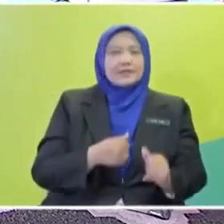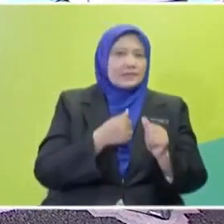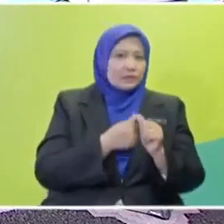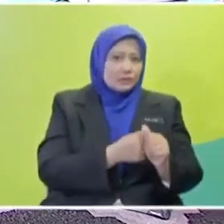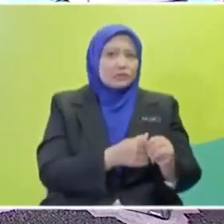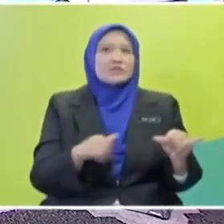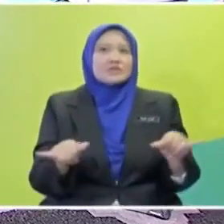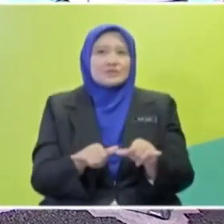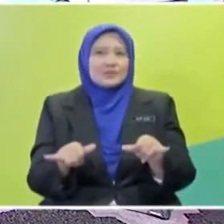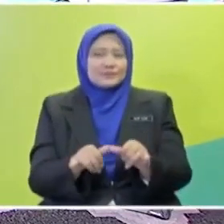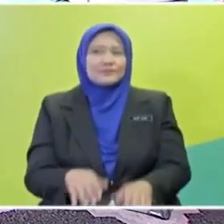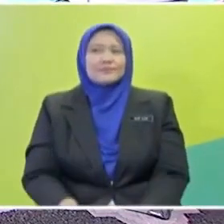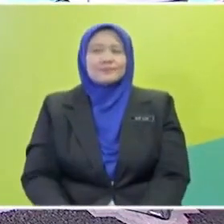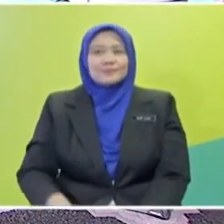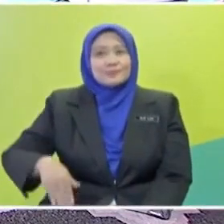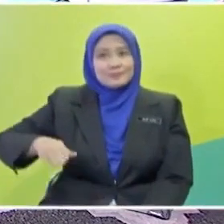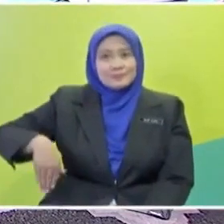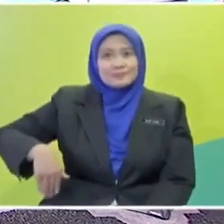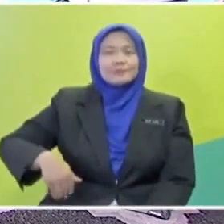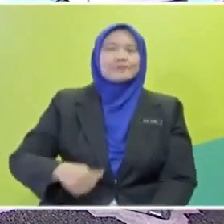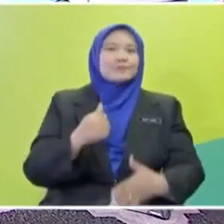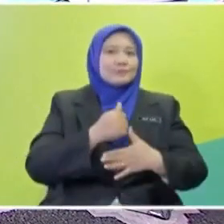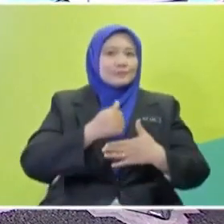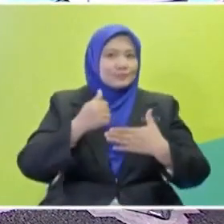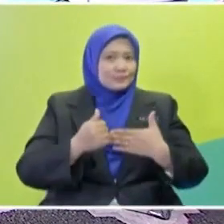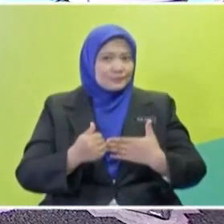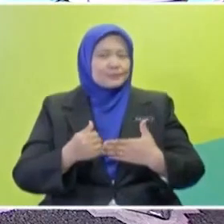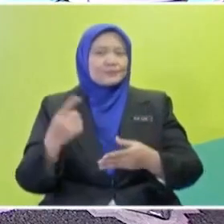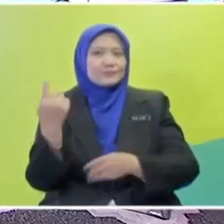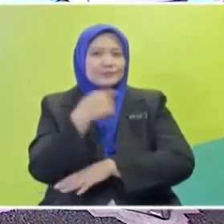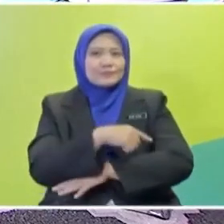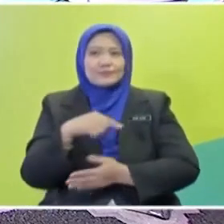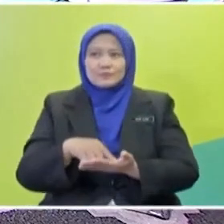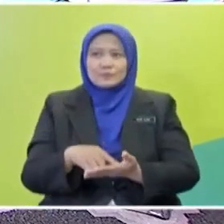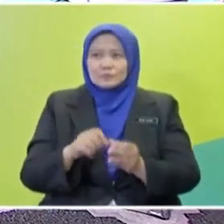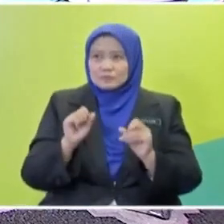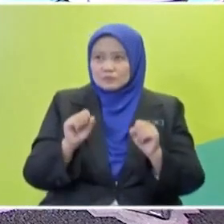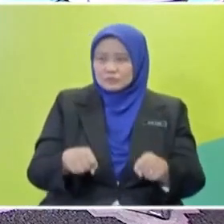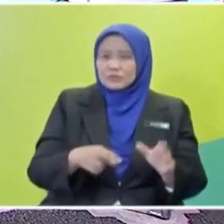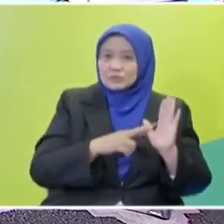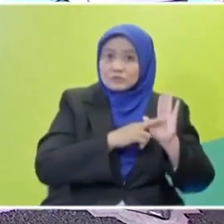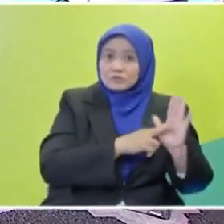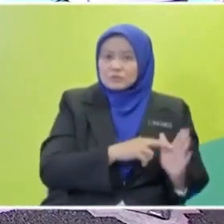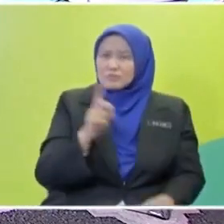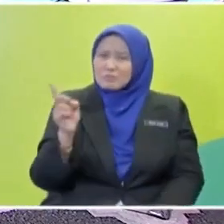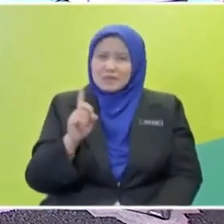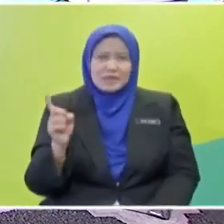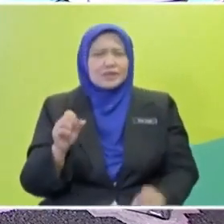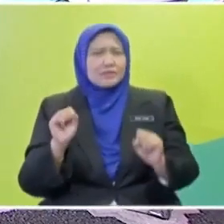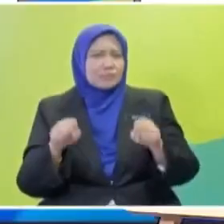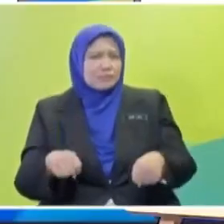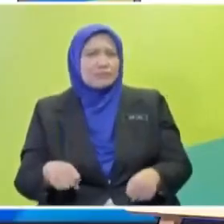mengakhiri rancangan kita pada hari ini, boleh ke kita mendapat sedikit rujukan daripada Cikgu tentang di mana rakan-rakan kita boleh